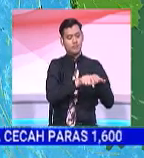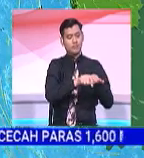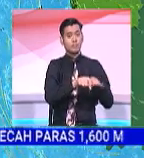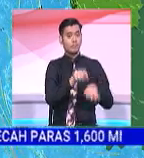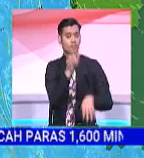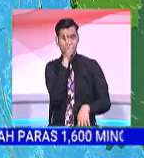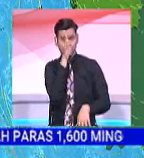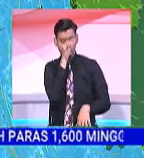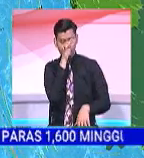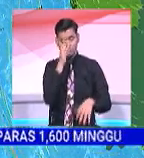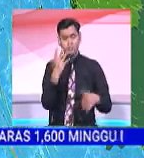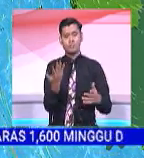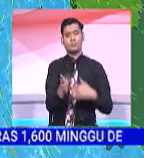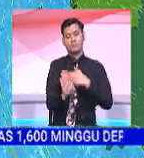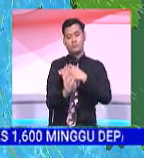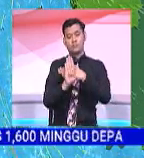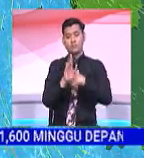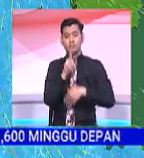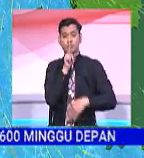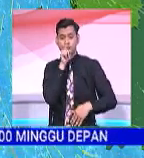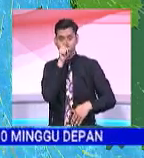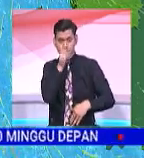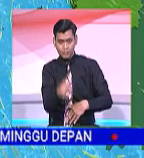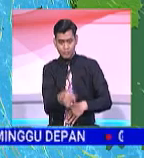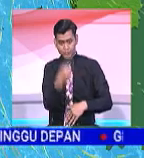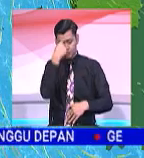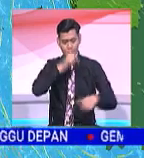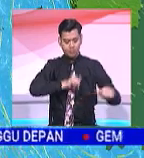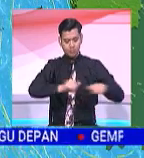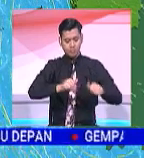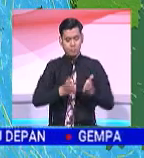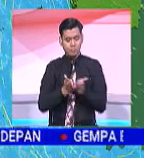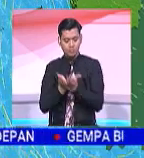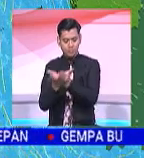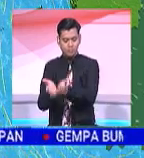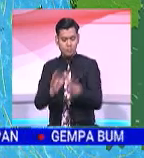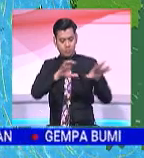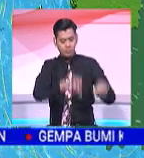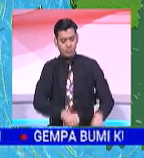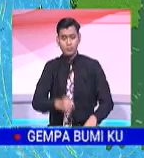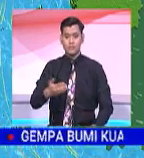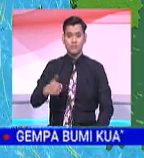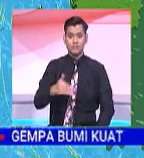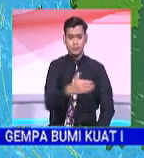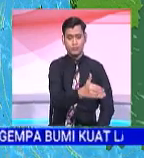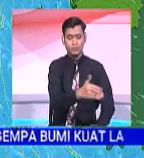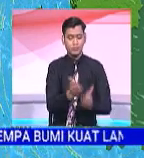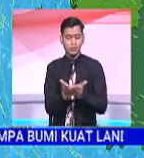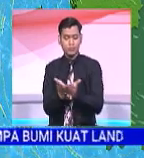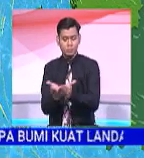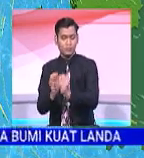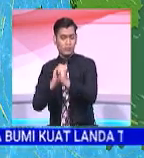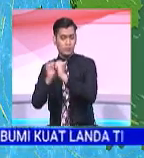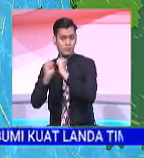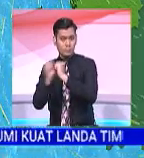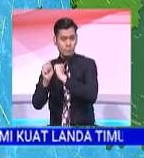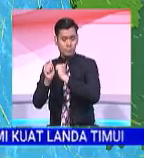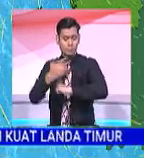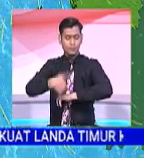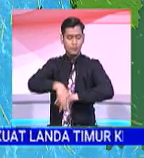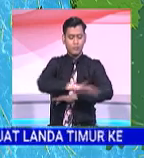yang sama, dapat kita revitalize ataupun memulihkan ekonomi negara kita dengan lebih pesat